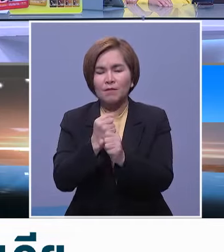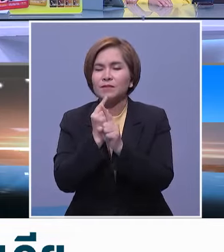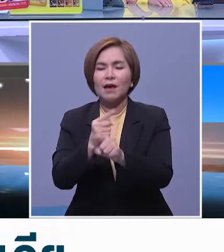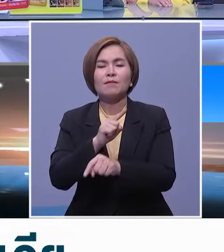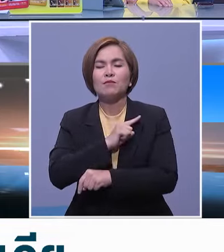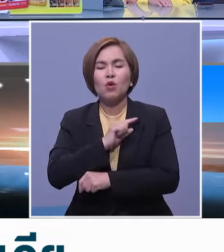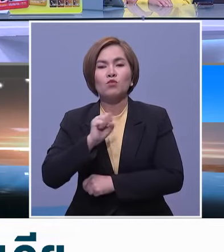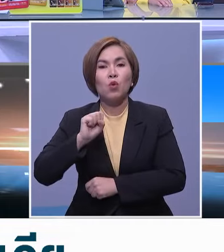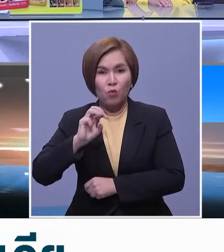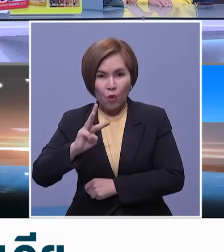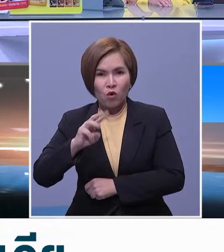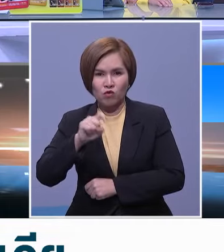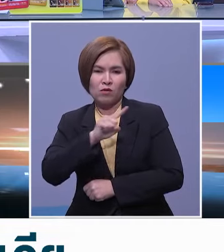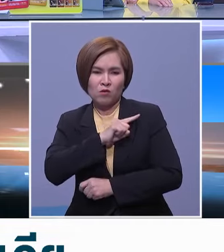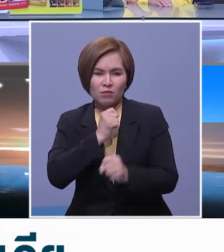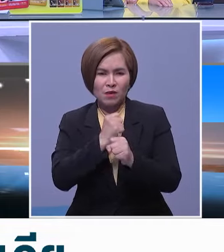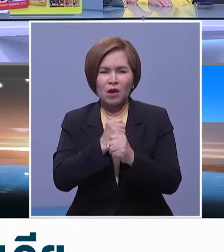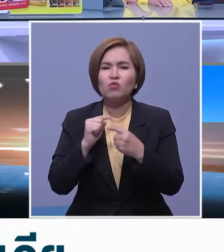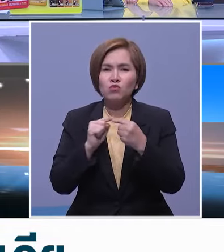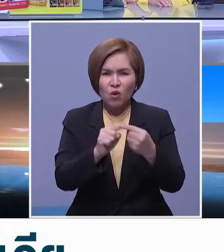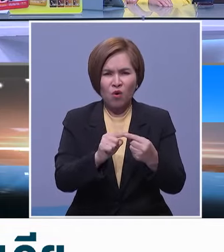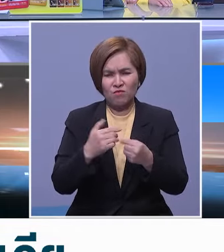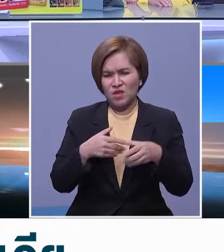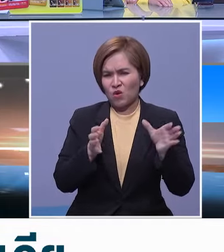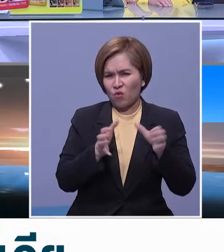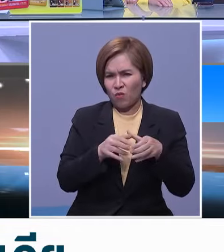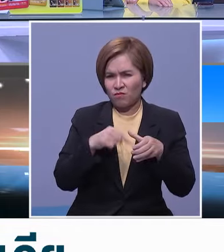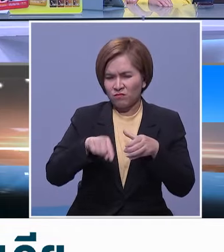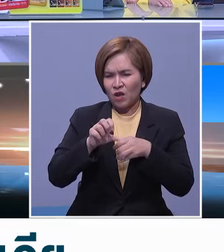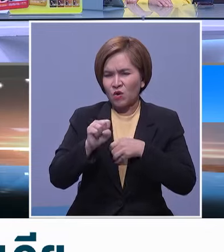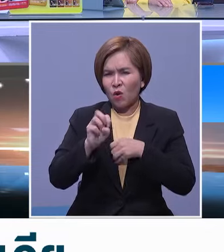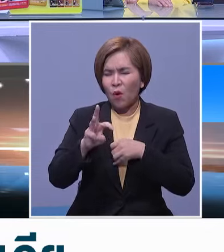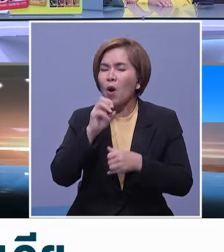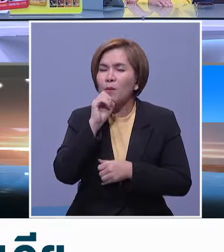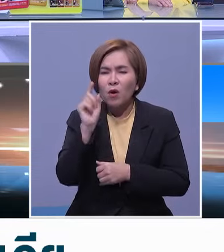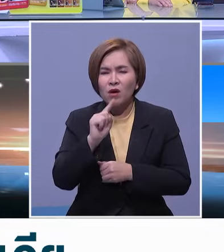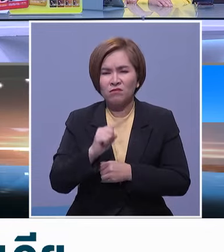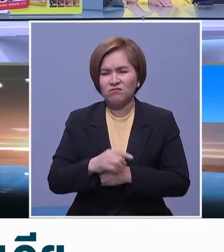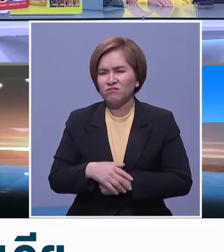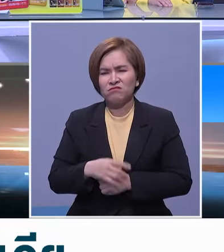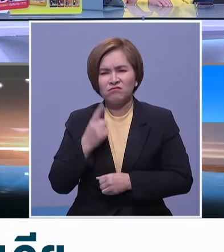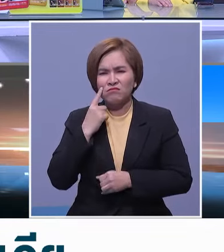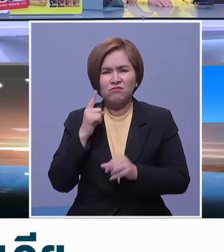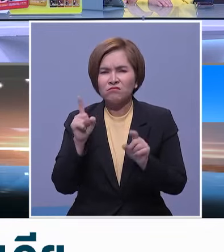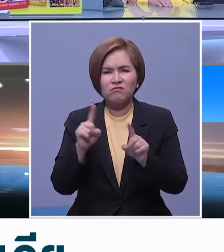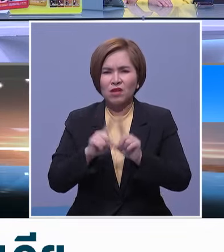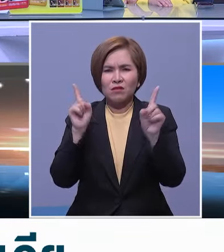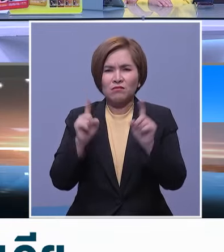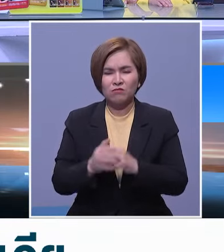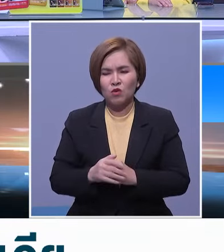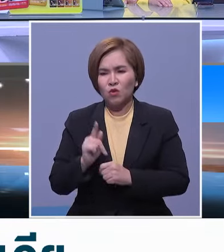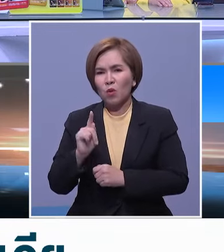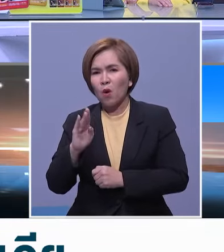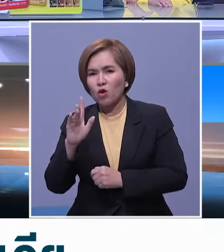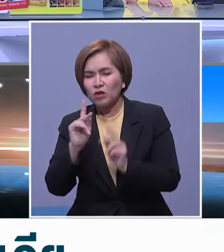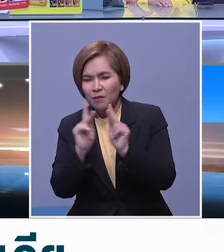ำนาจเต็มต้องทำหน้าที่ในการตรวจสอบต่อไปแต่ก็มีบางส่วนของสว.ที่ออกมาบอกว่าไม่เห็นด้วยน ะ กับการตั้งกมธ.มาตรวจสอบ